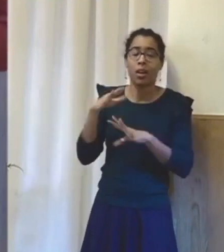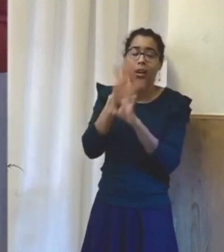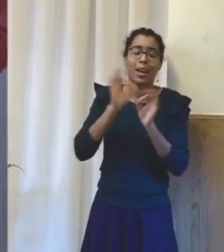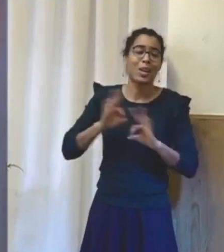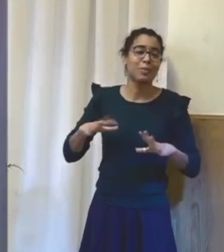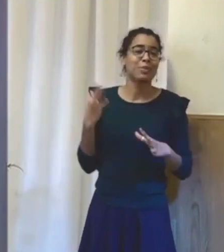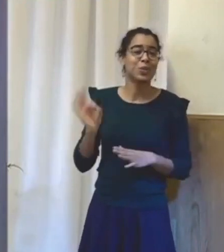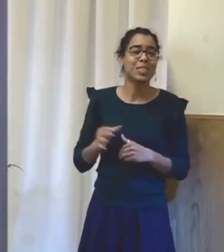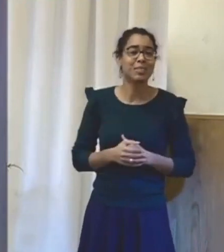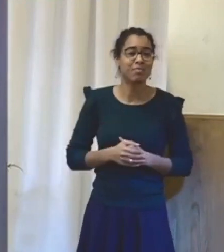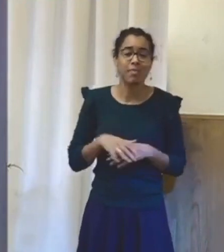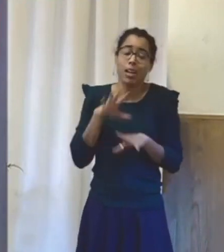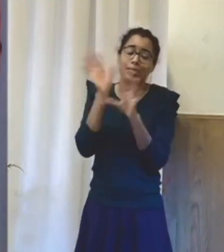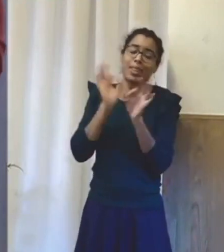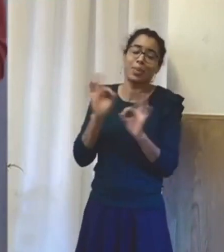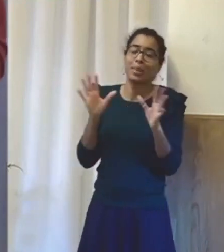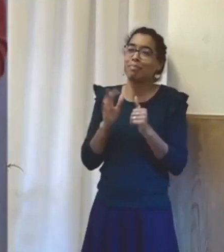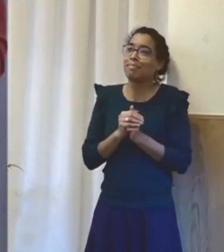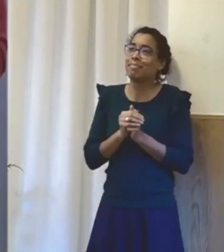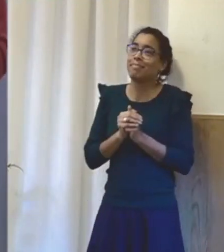merveilleux. C'était merveilleux.